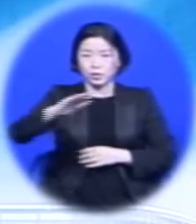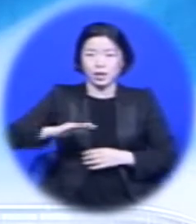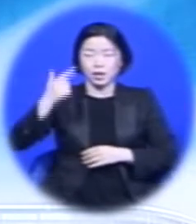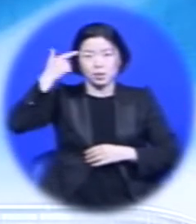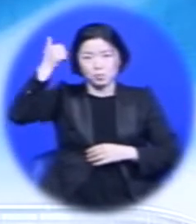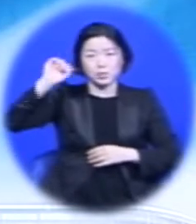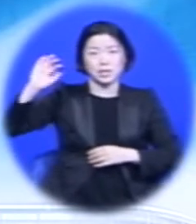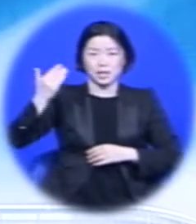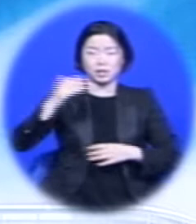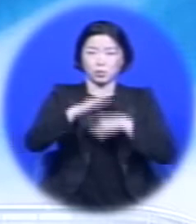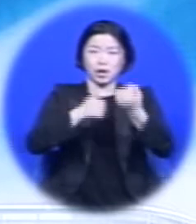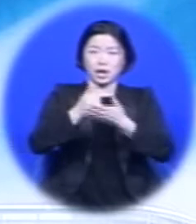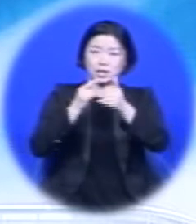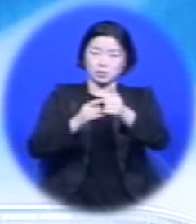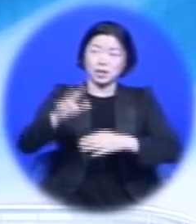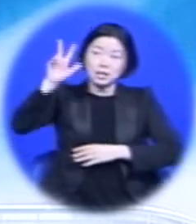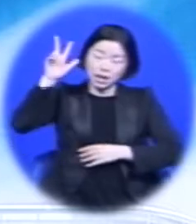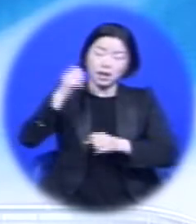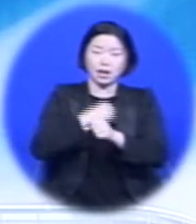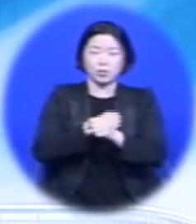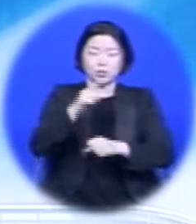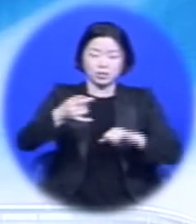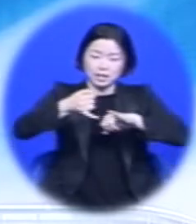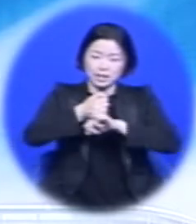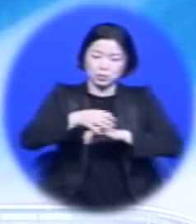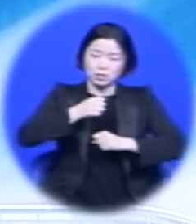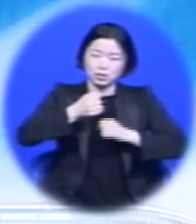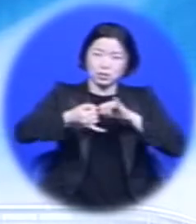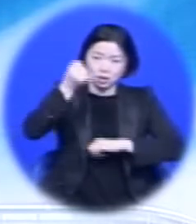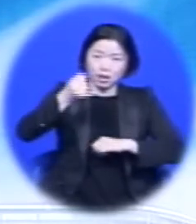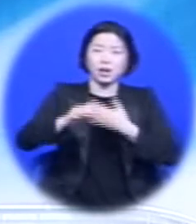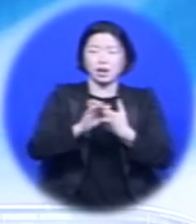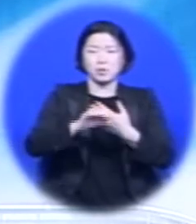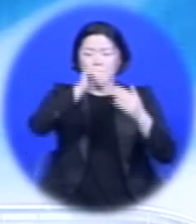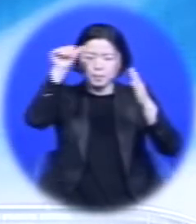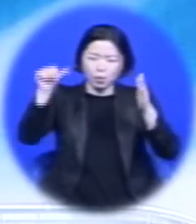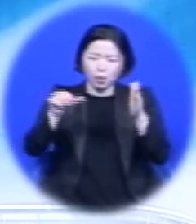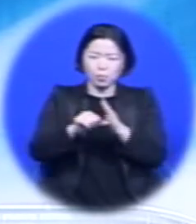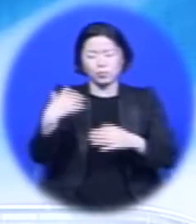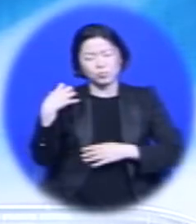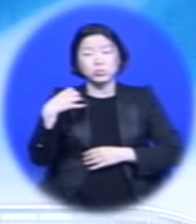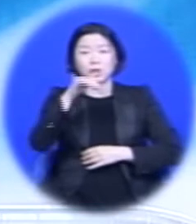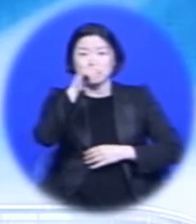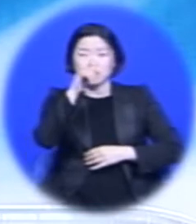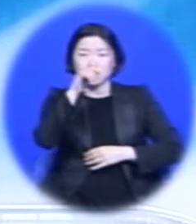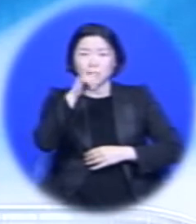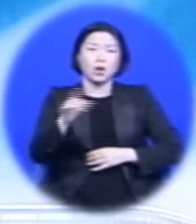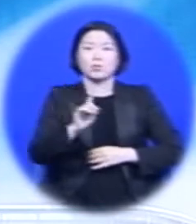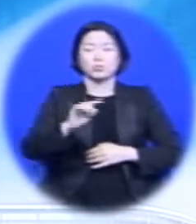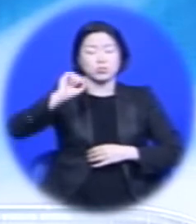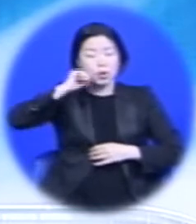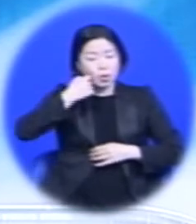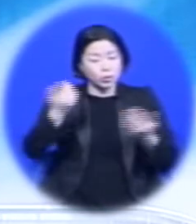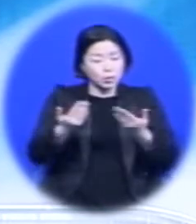목사가 되겠다고 하나님 앞에 서원하고 그 약속을 지키지 않으면 평생 부담입니다. 무슨 어려운